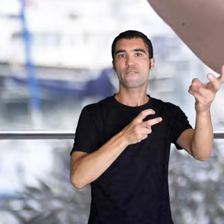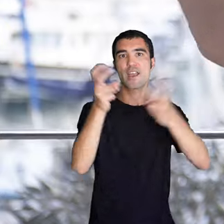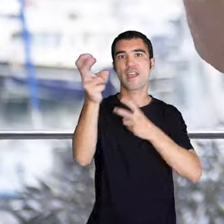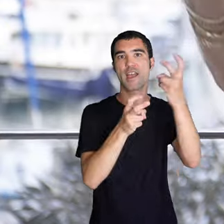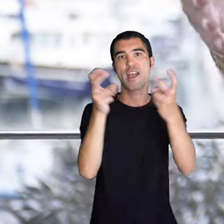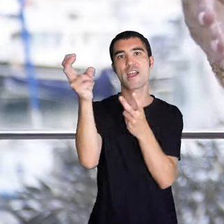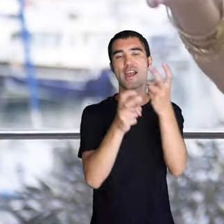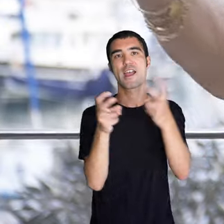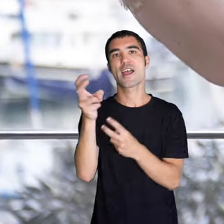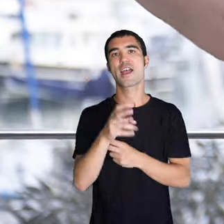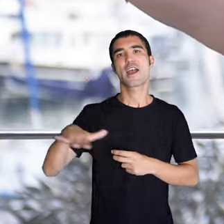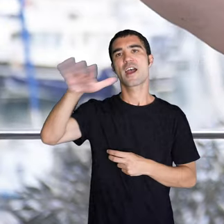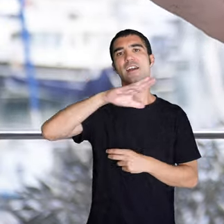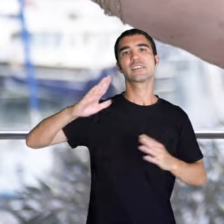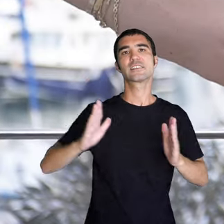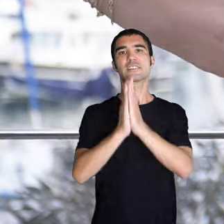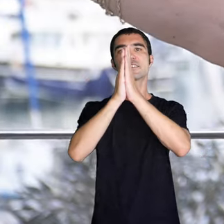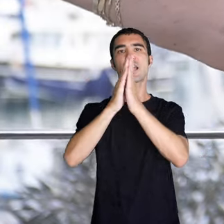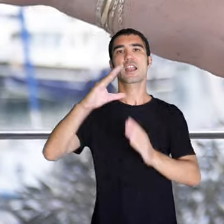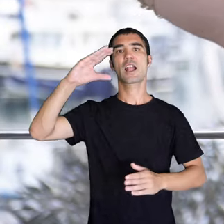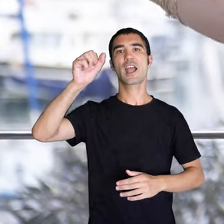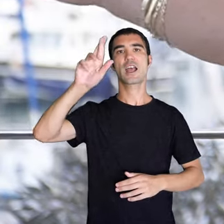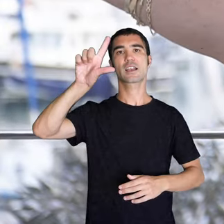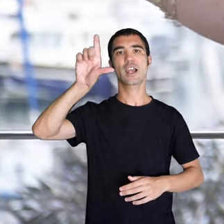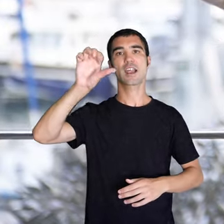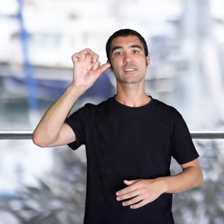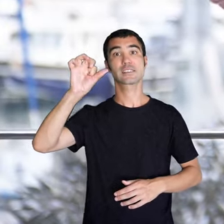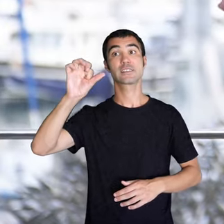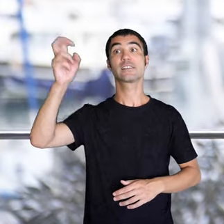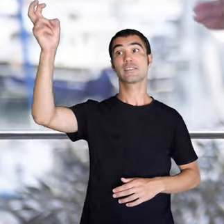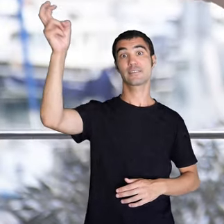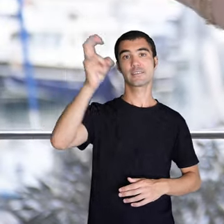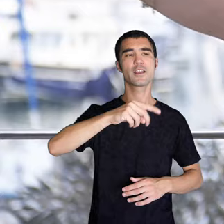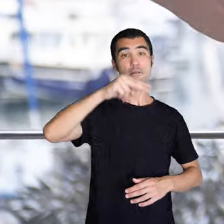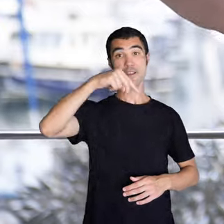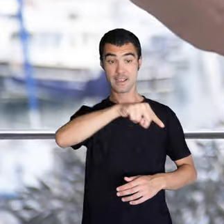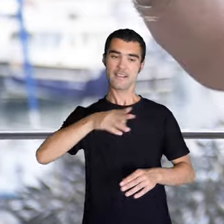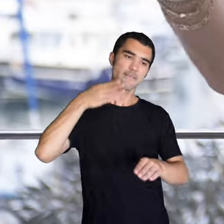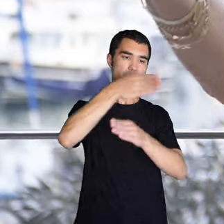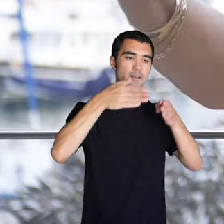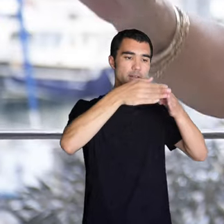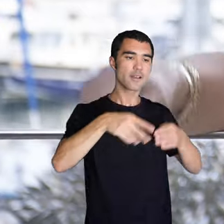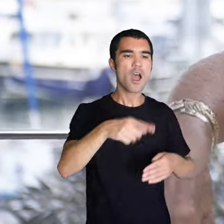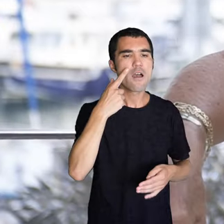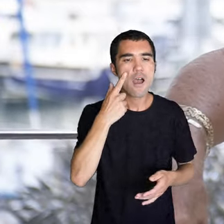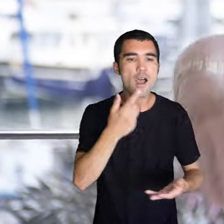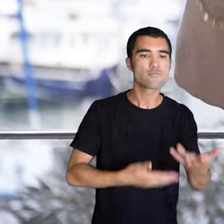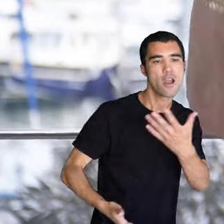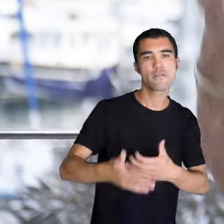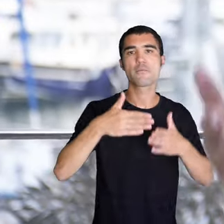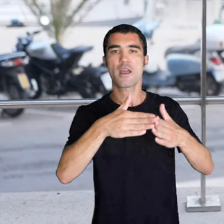de Sant Carles venien d'aquí i ell sempre se n'anava amb botat que hi havia aquí a sopar a les barques